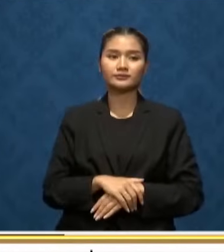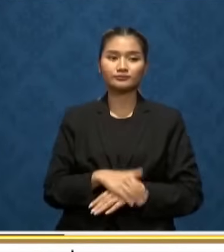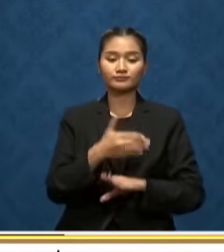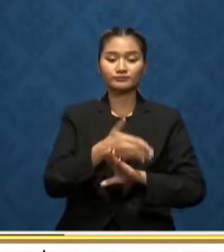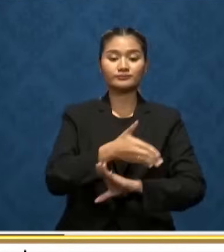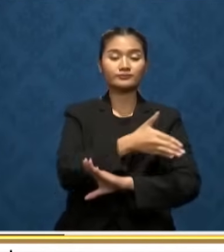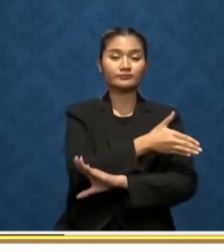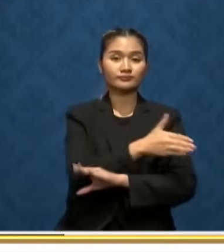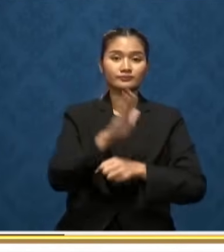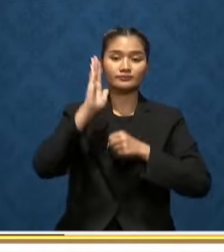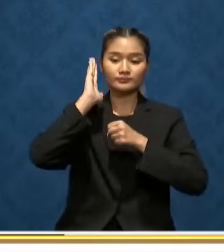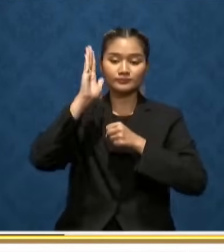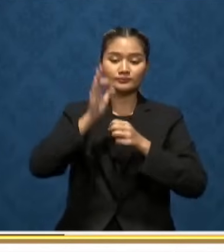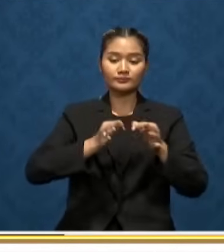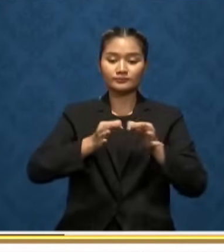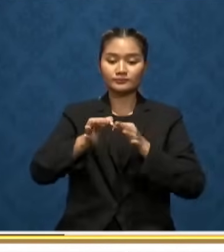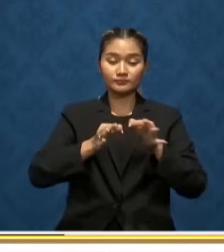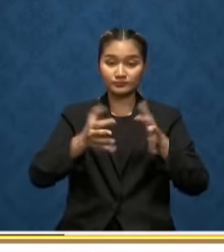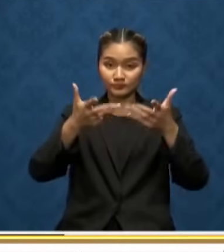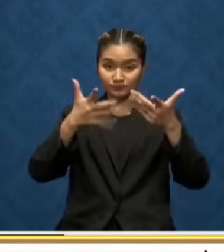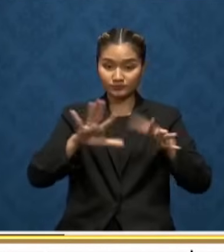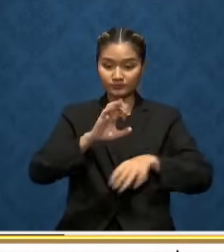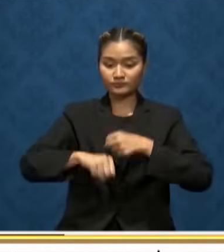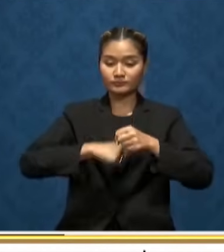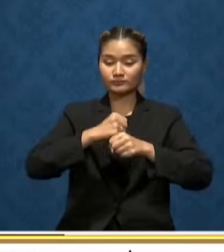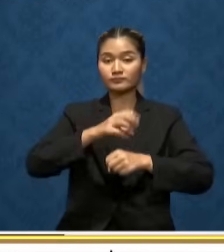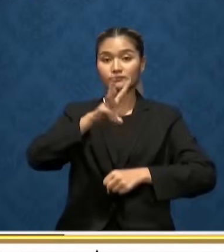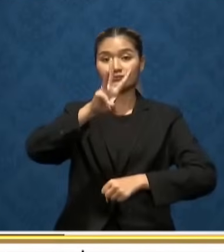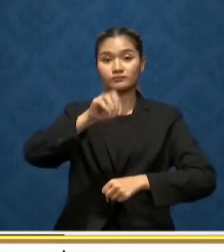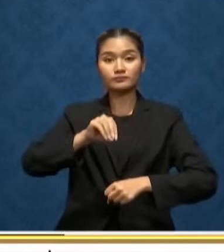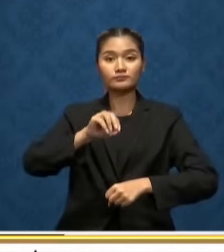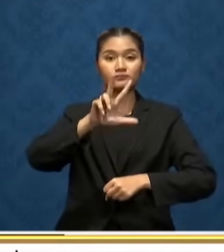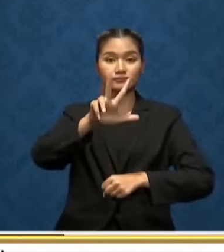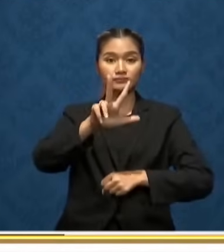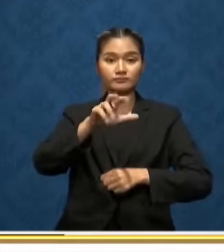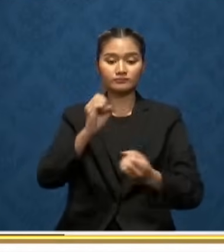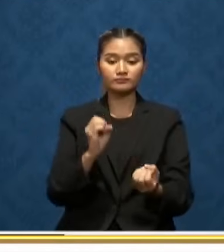ดเมื่อสักครู่นี้ในปี63ที่เราเกิดปัญหาเรื่องโควิด